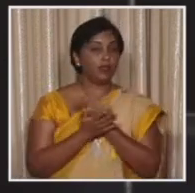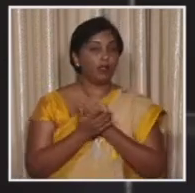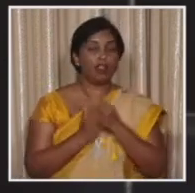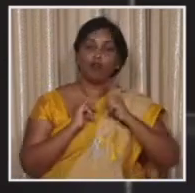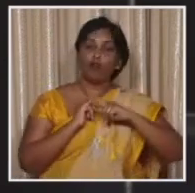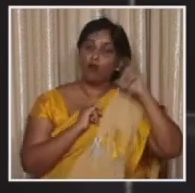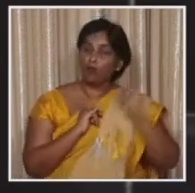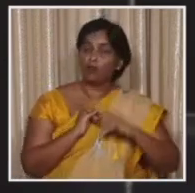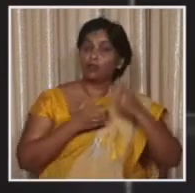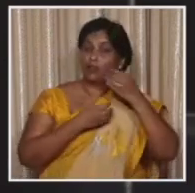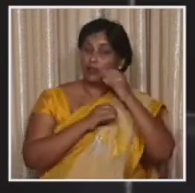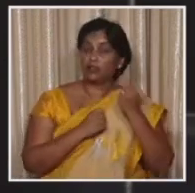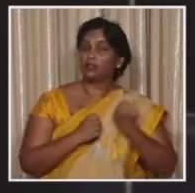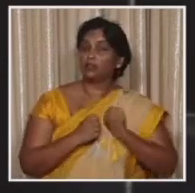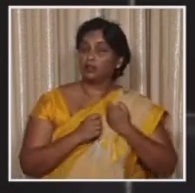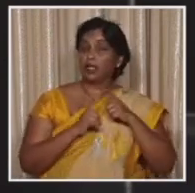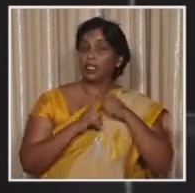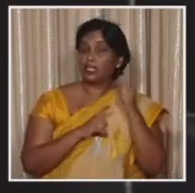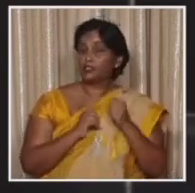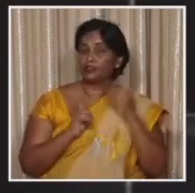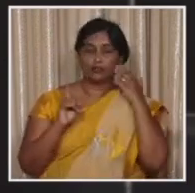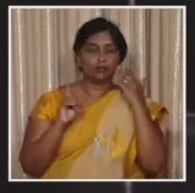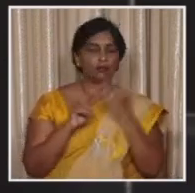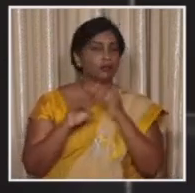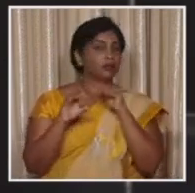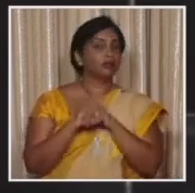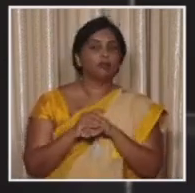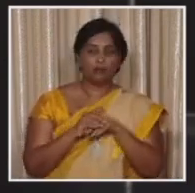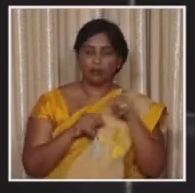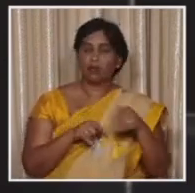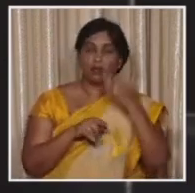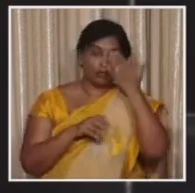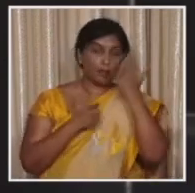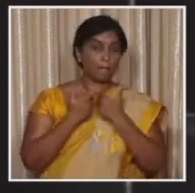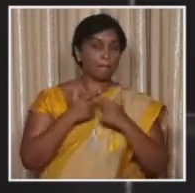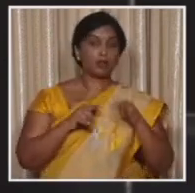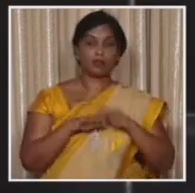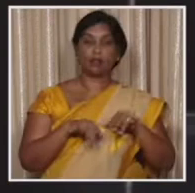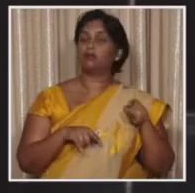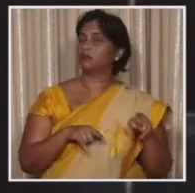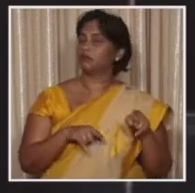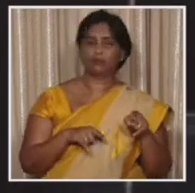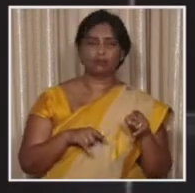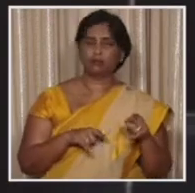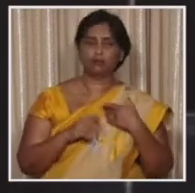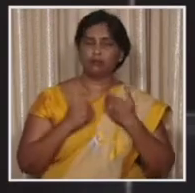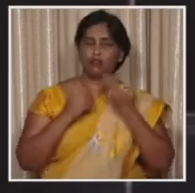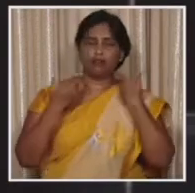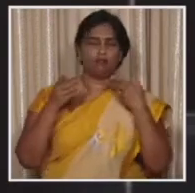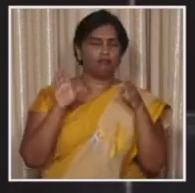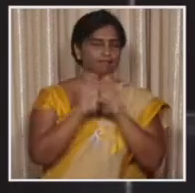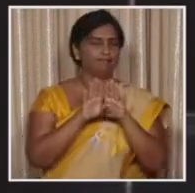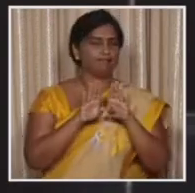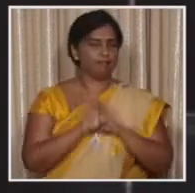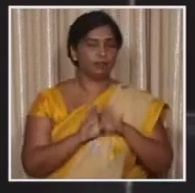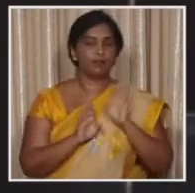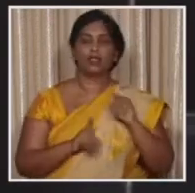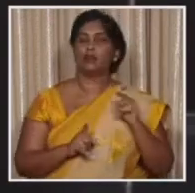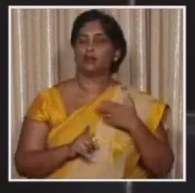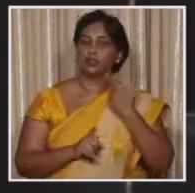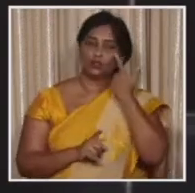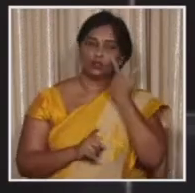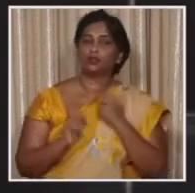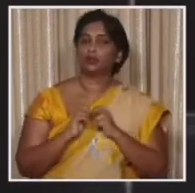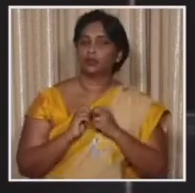මිසක විද්‍යා, වෛද්‍ය, ඉංජිනේරු යන ශ්‍රේෂ්ඨයන්ට පිවිසීමට මේ ද්‍රවිඩ මාධ්‍ය පාසල්වල දරුවන්ට දොරටු වැසී පැවතීමක් තිබීම